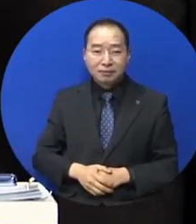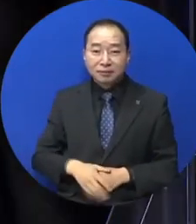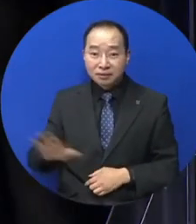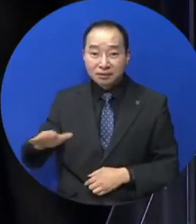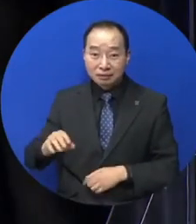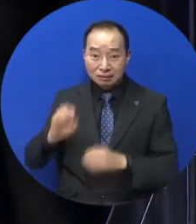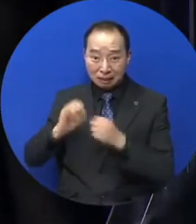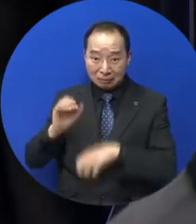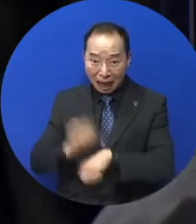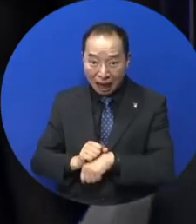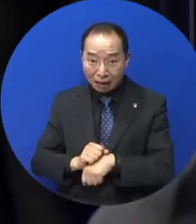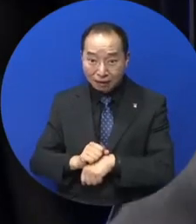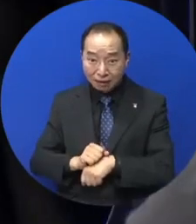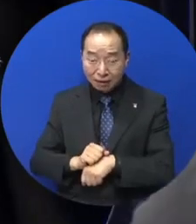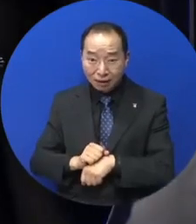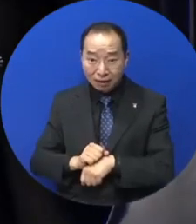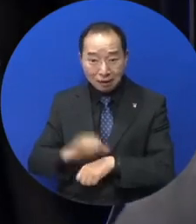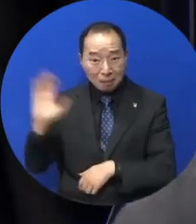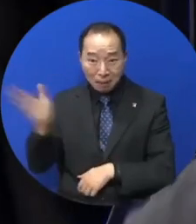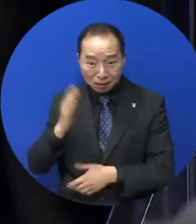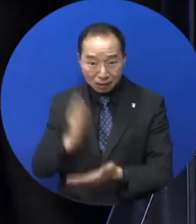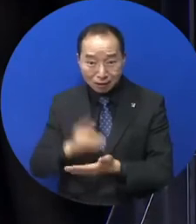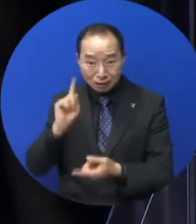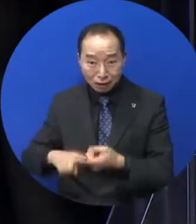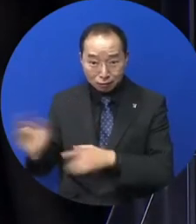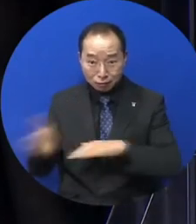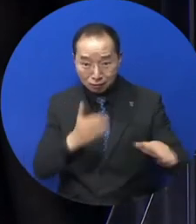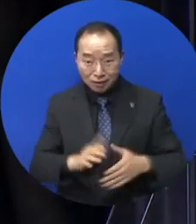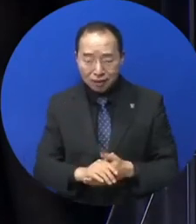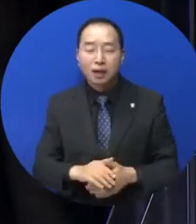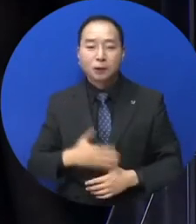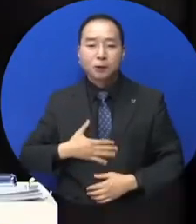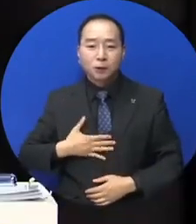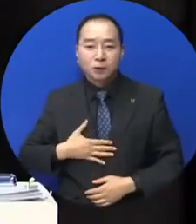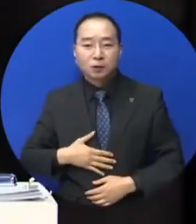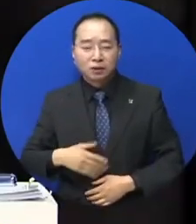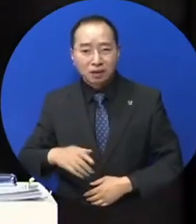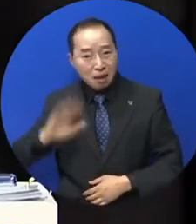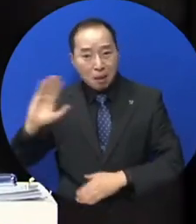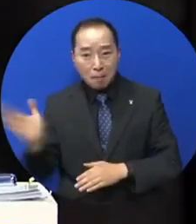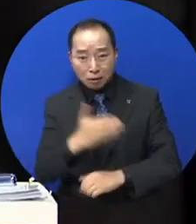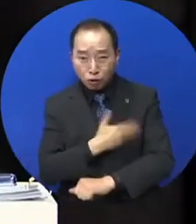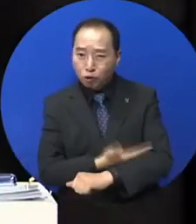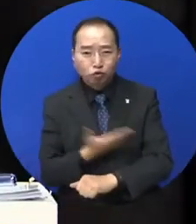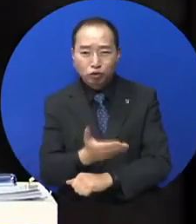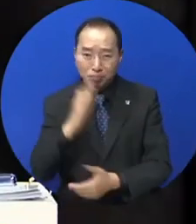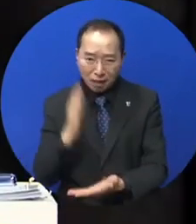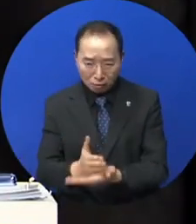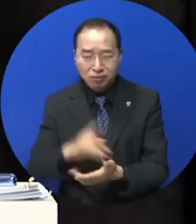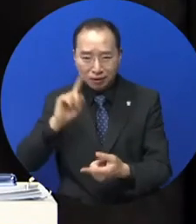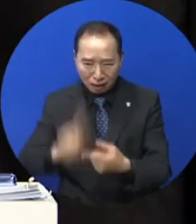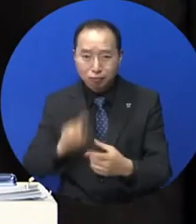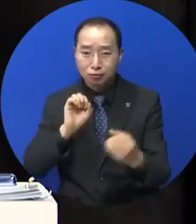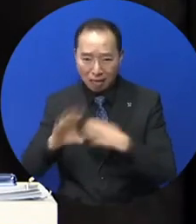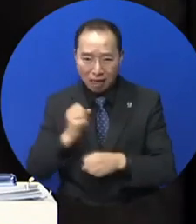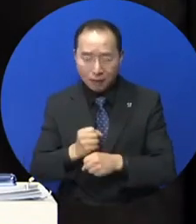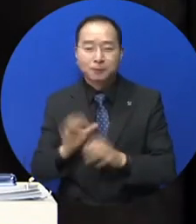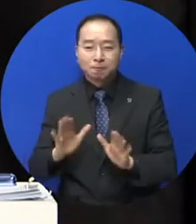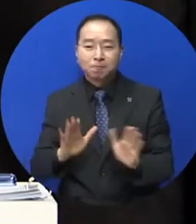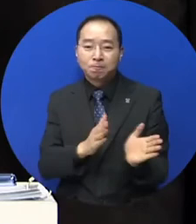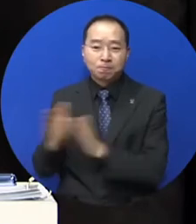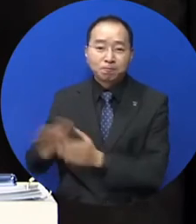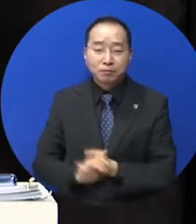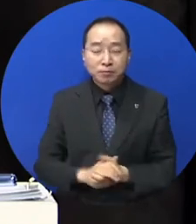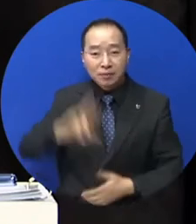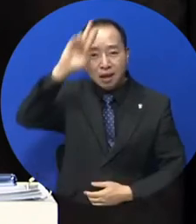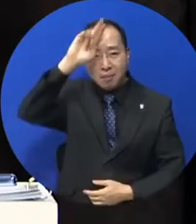답변을 워낙 잘하니까 그냥 그대로 갈까요? 패스권을 안 줘도 된다는 말씀이었습니다. 자, 박영선 후보로 또 이어가겠습니다.